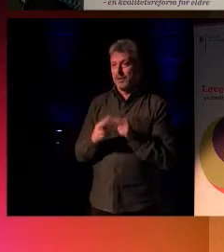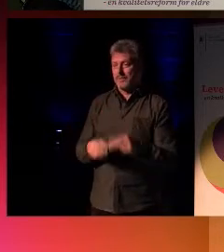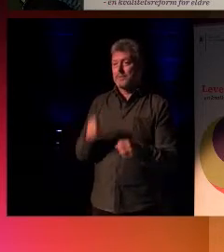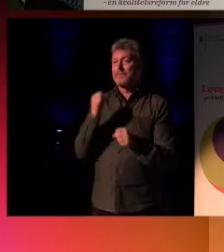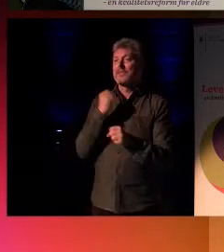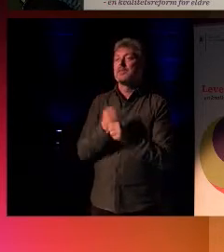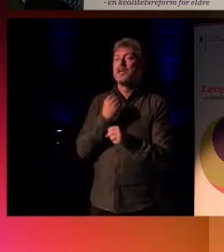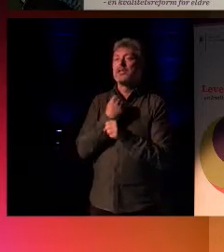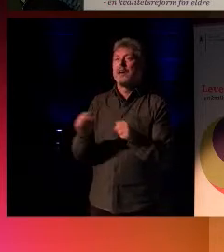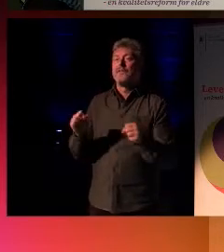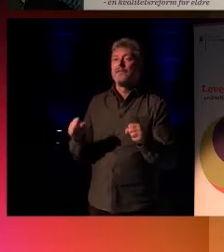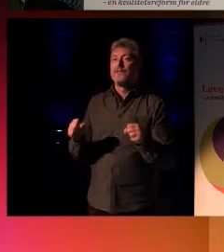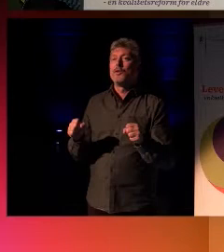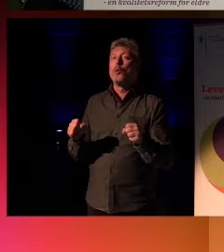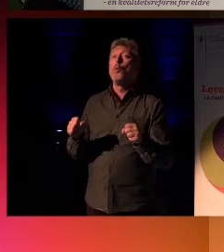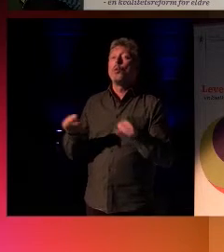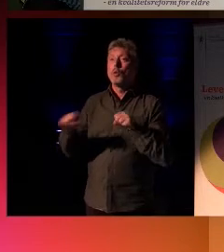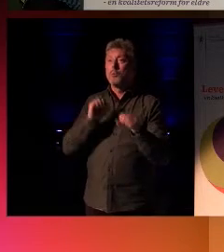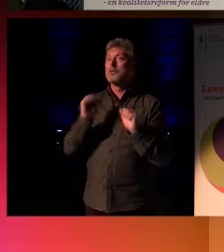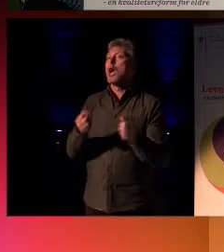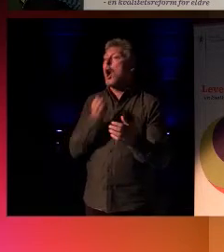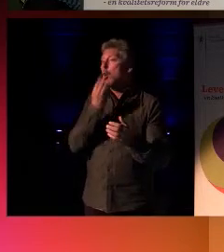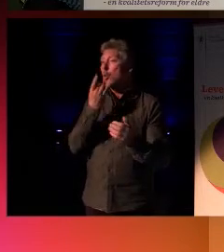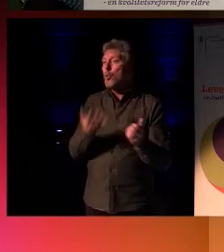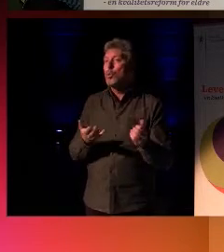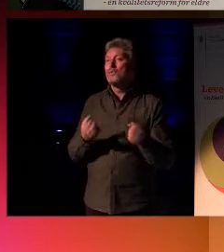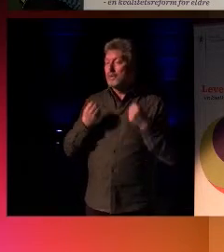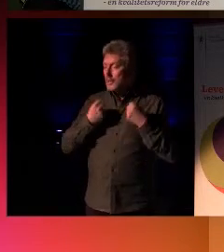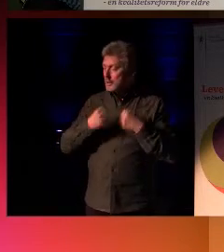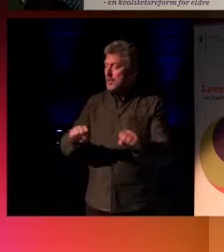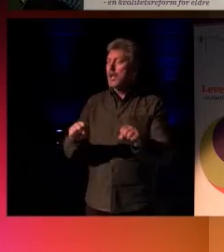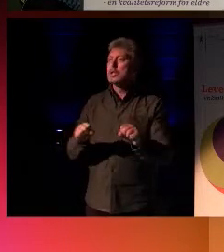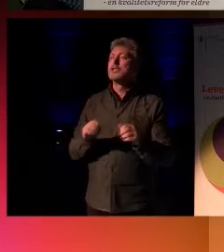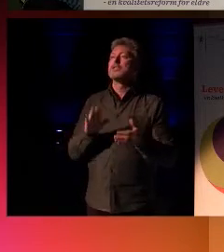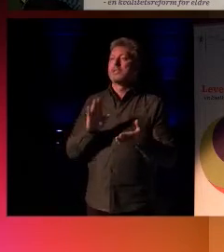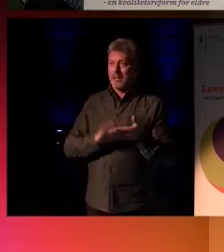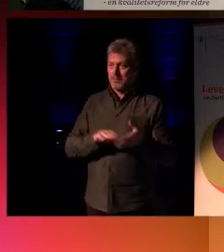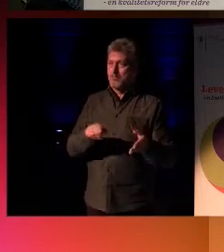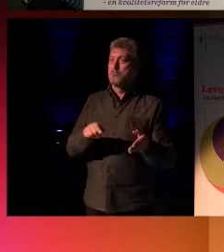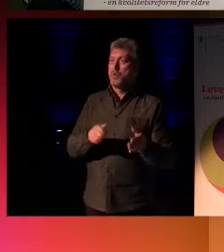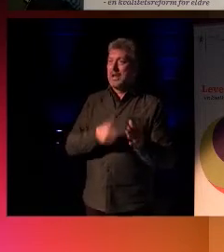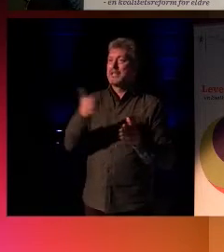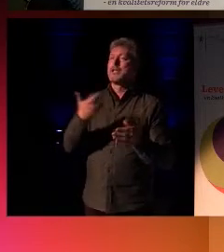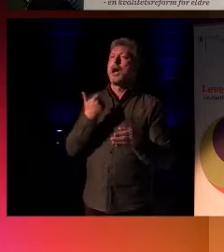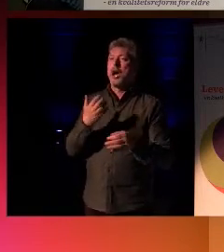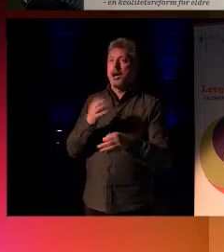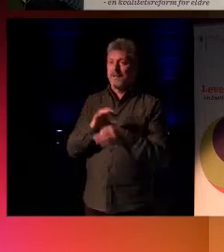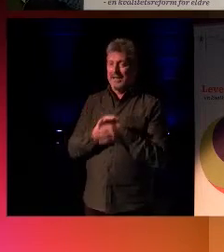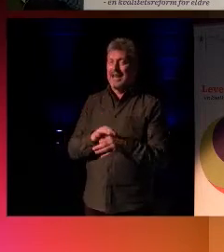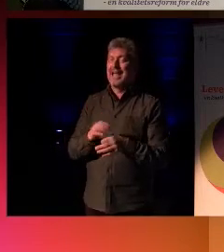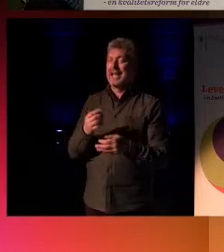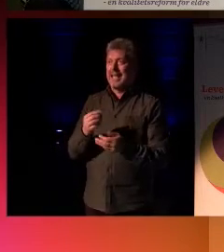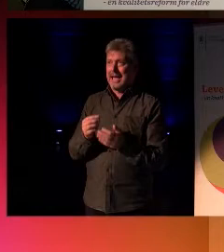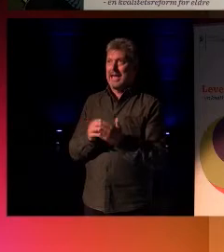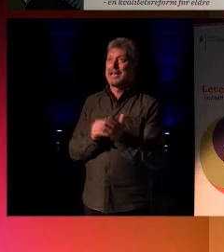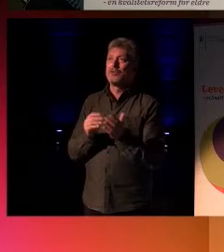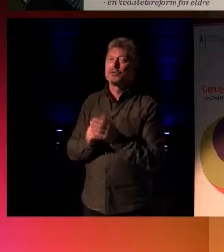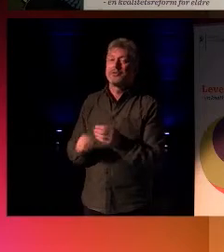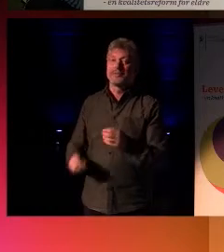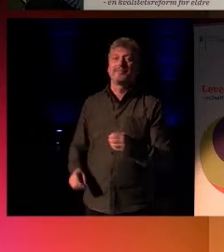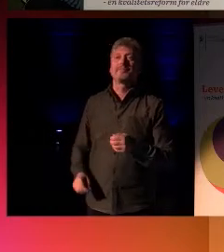kommune skal ha ros for å satse på ledelse av legeressursene. Jeg sykepleier og